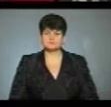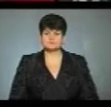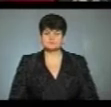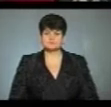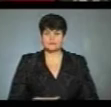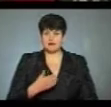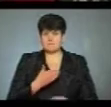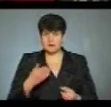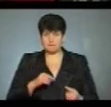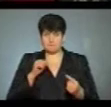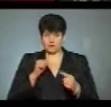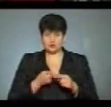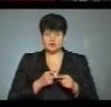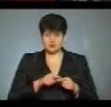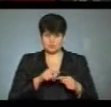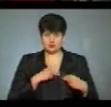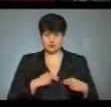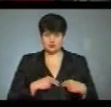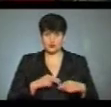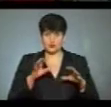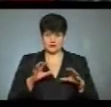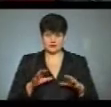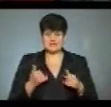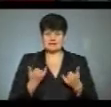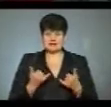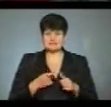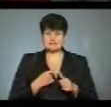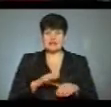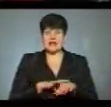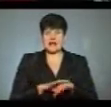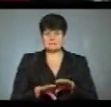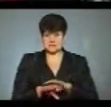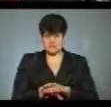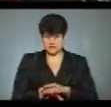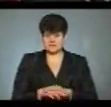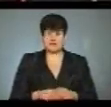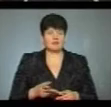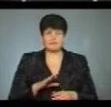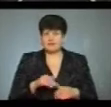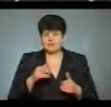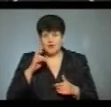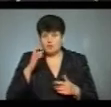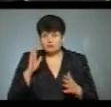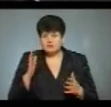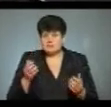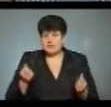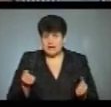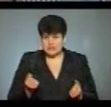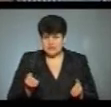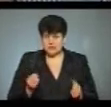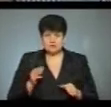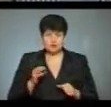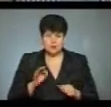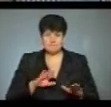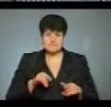Ми проти такого трудового кодексу, який зараз його називають рабським. Тому що, коли, не дай Бог, він буде прийнятий, то